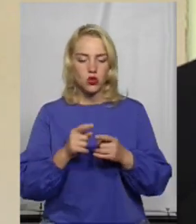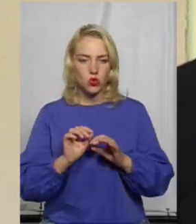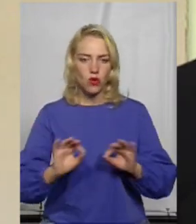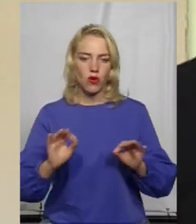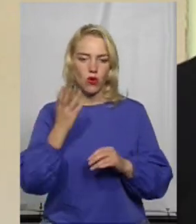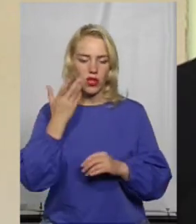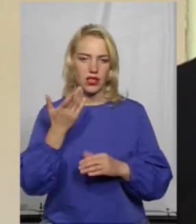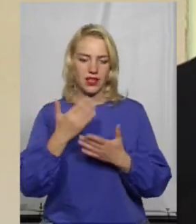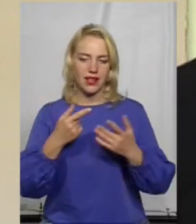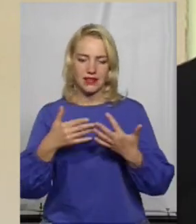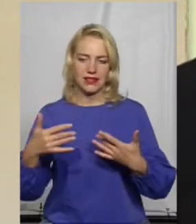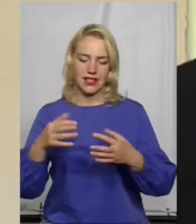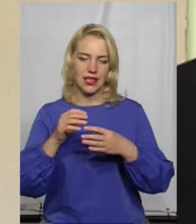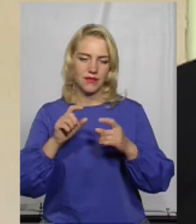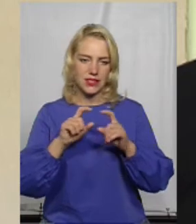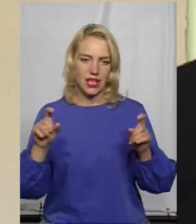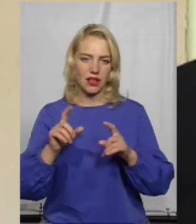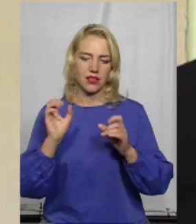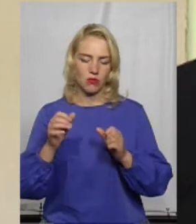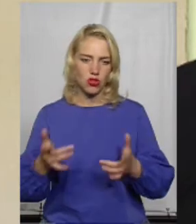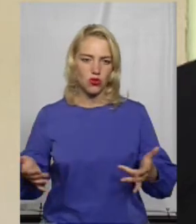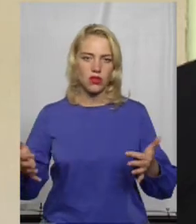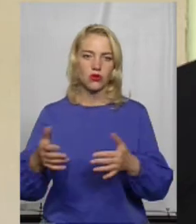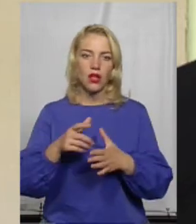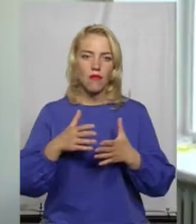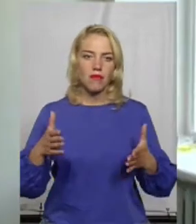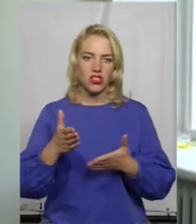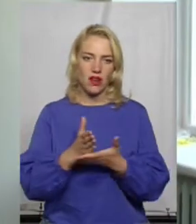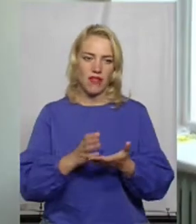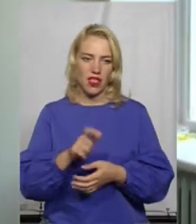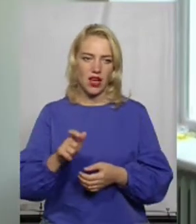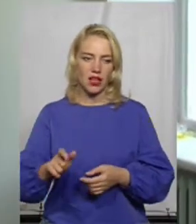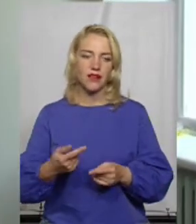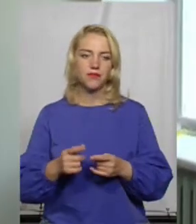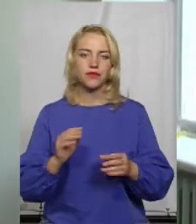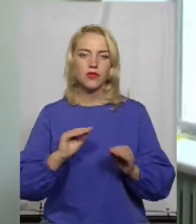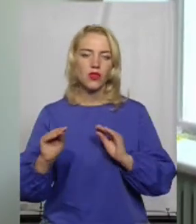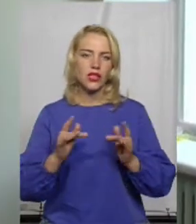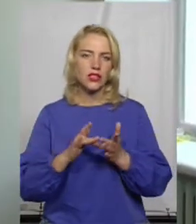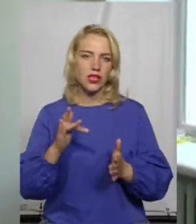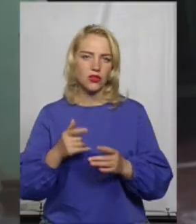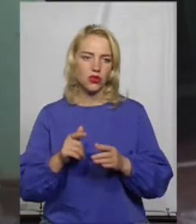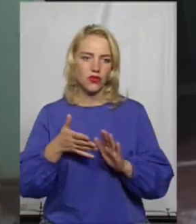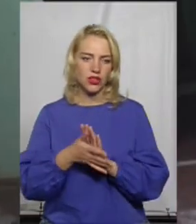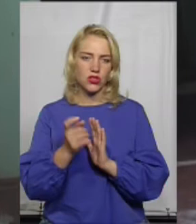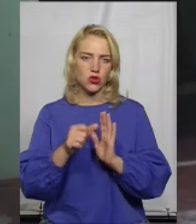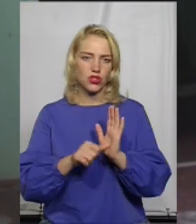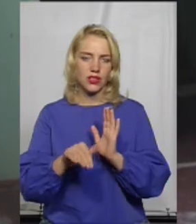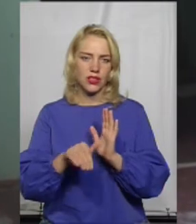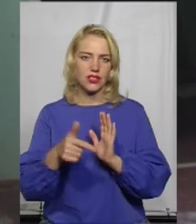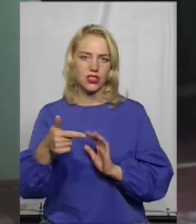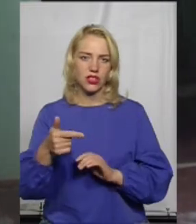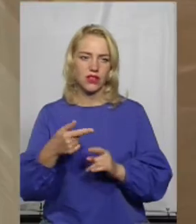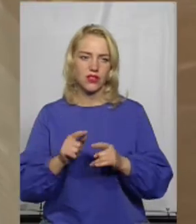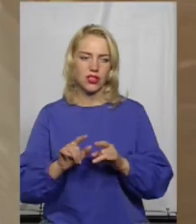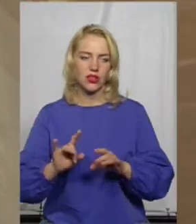можна звернутися і осягнути більше ветеранів і більше ветеранам допомогти. На облаштування центру витратили 160 тисяч гривень. Їх, розповідає